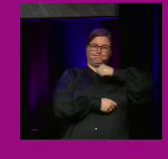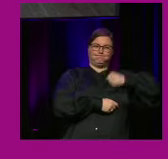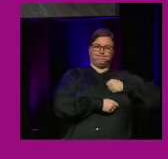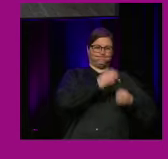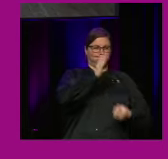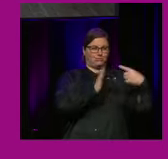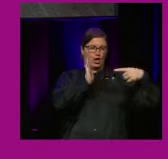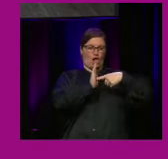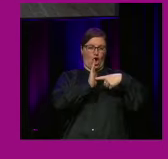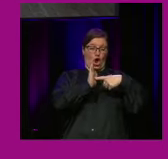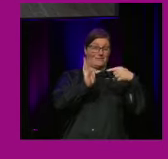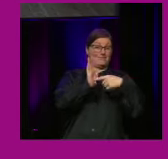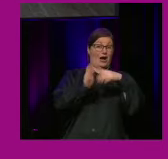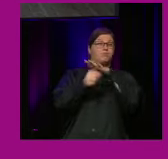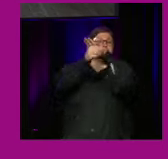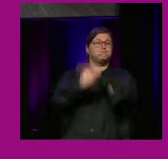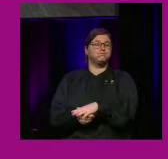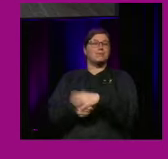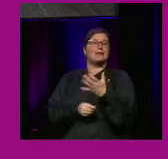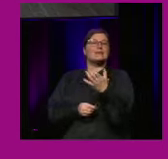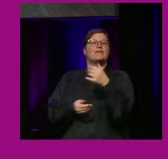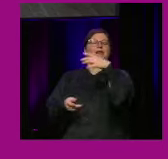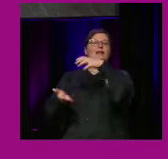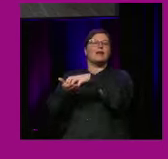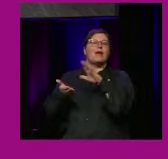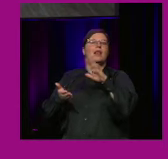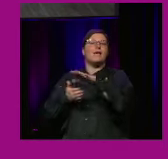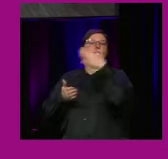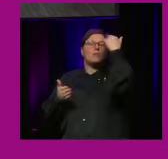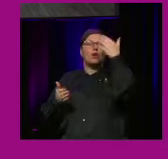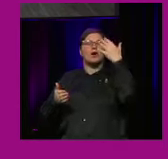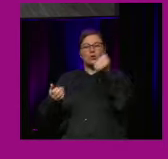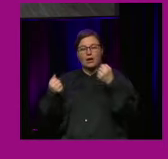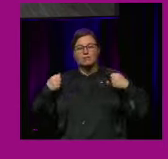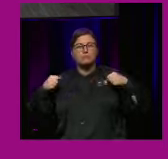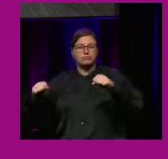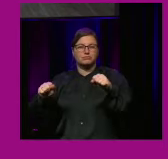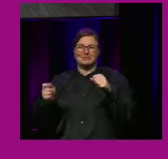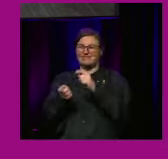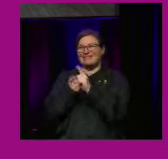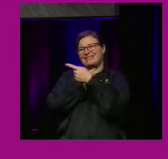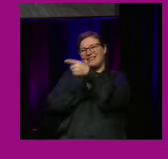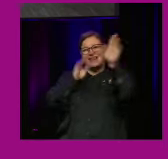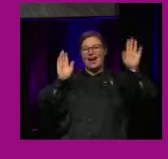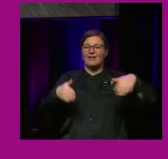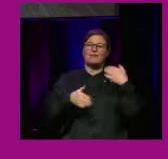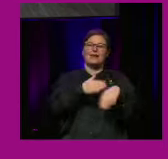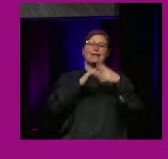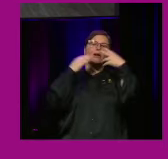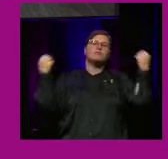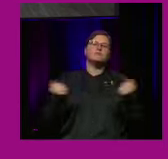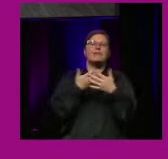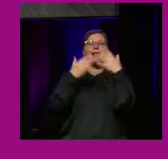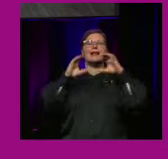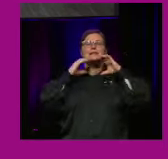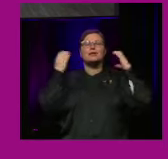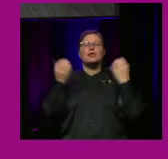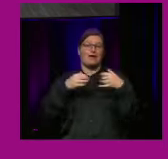som förtrycker civilsamhällets förmåga att verka. Och ni har säkert varit på flera seminarier här på MR-dagarna som handlar just